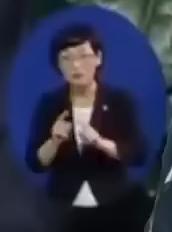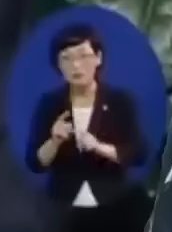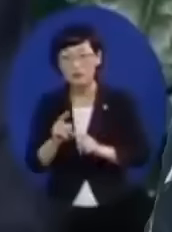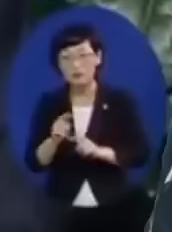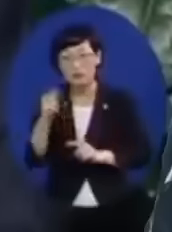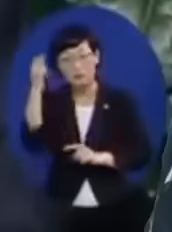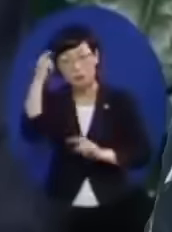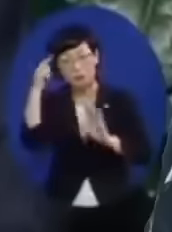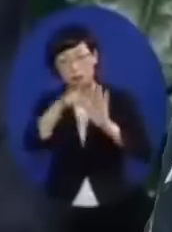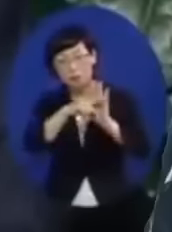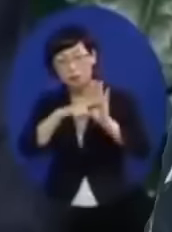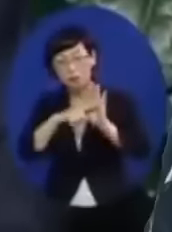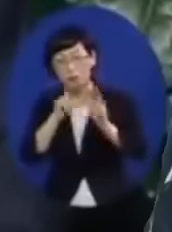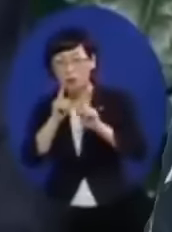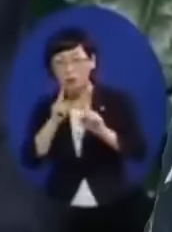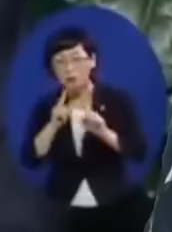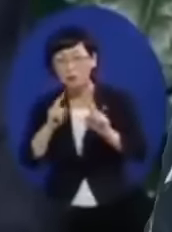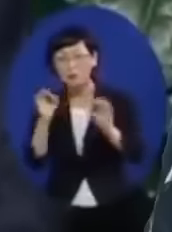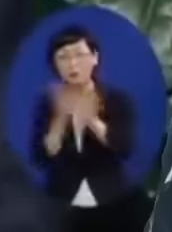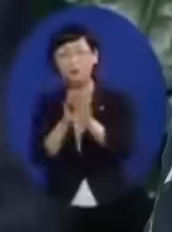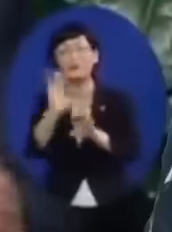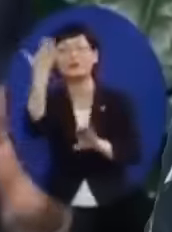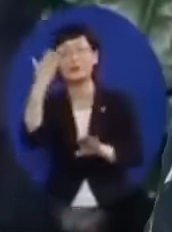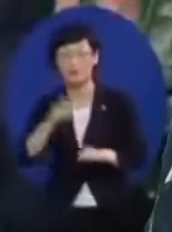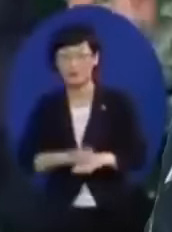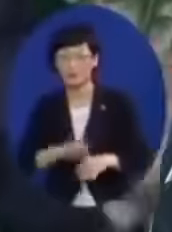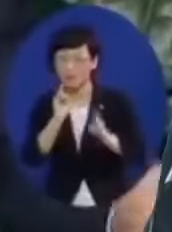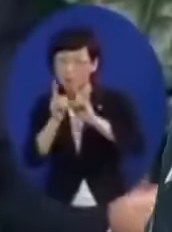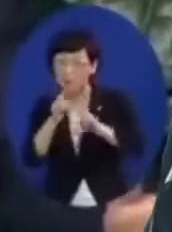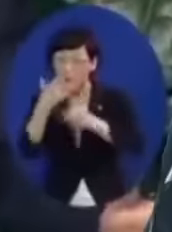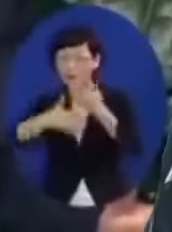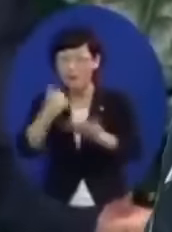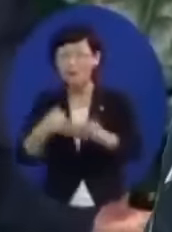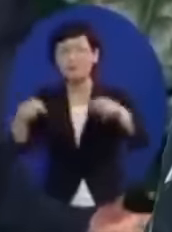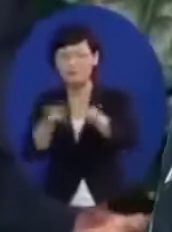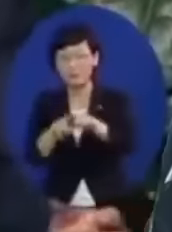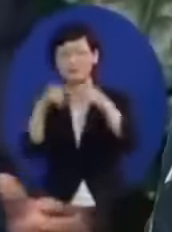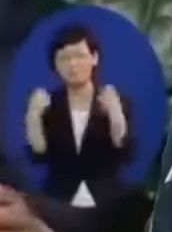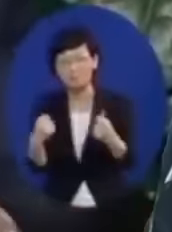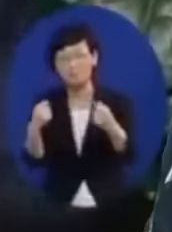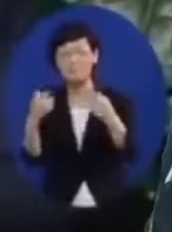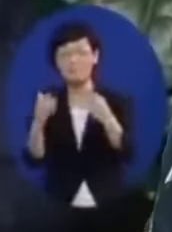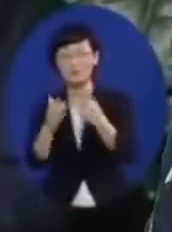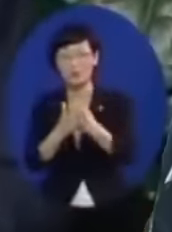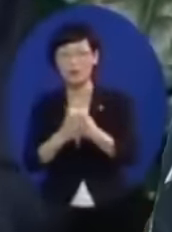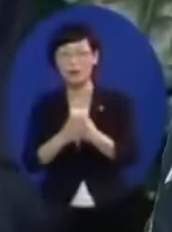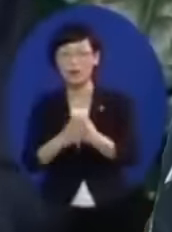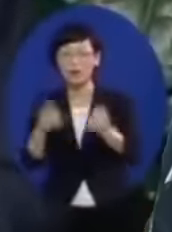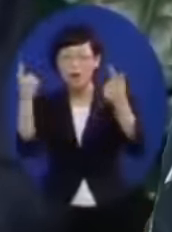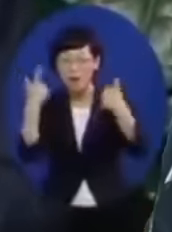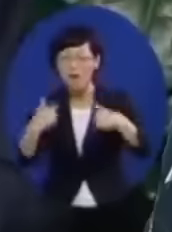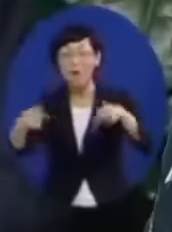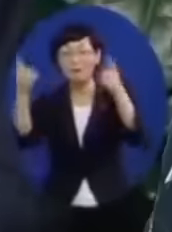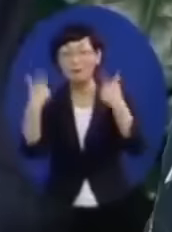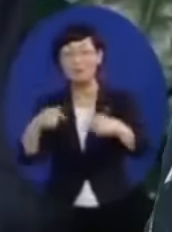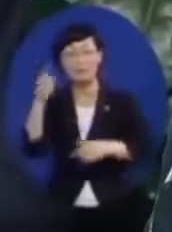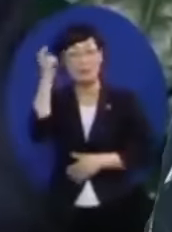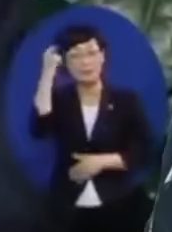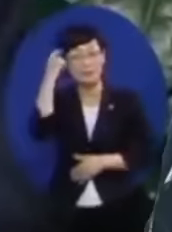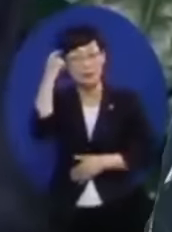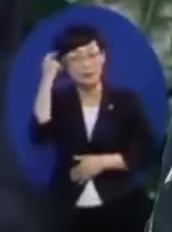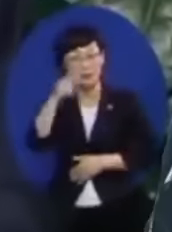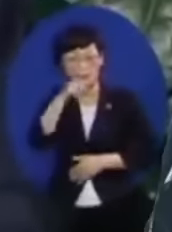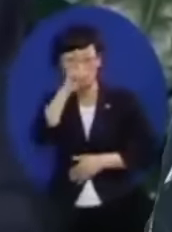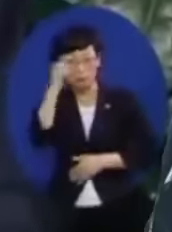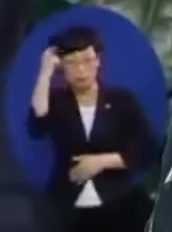부정적인 말이 없어져요. 말이 하나님이 같이 계시기 때문에 언제나 생각이